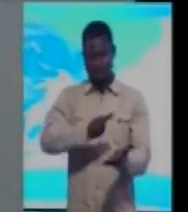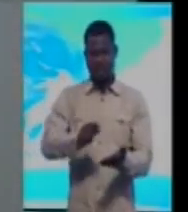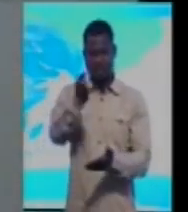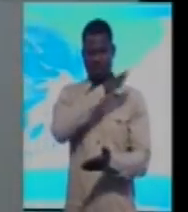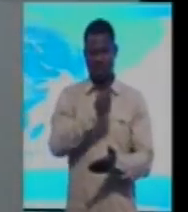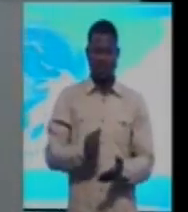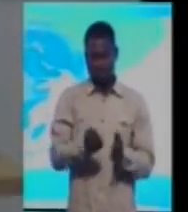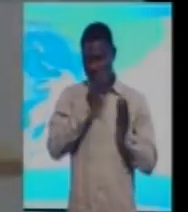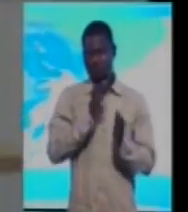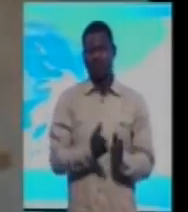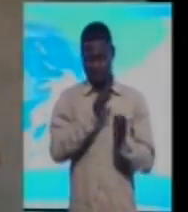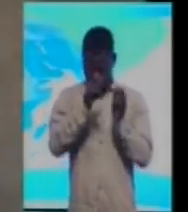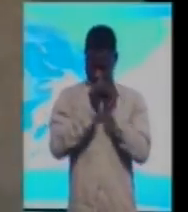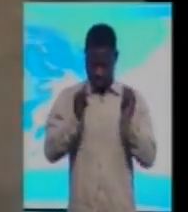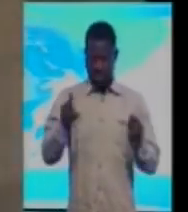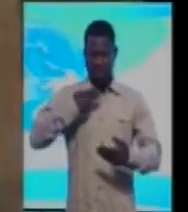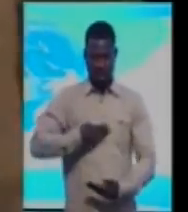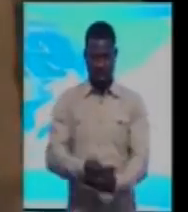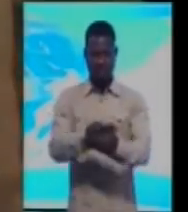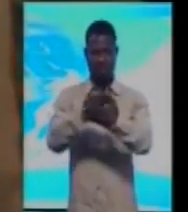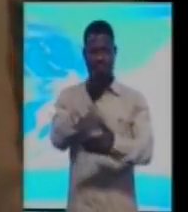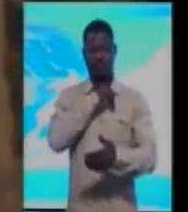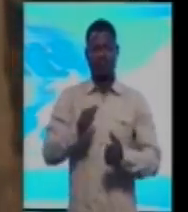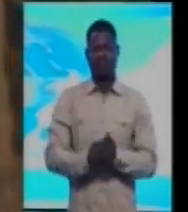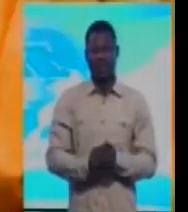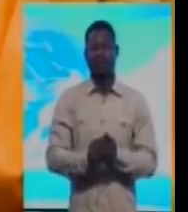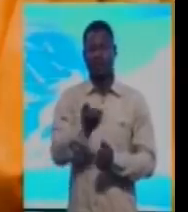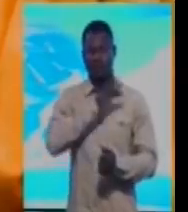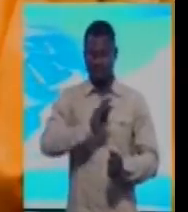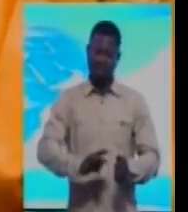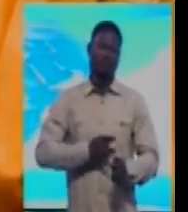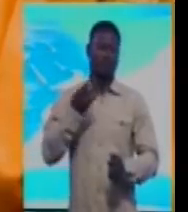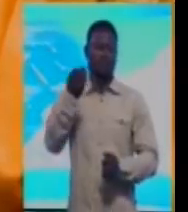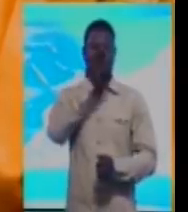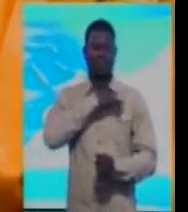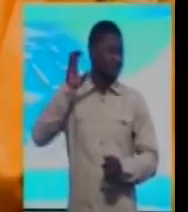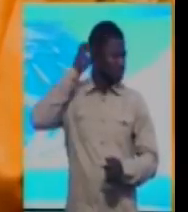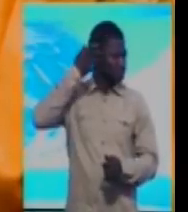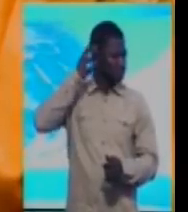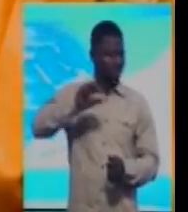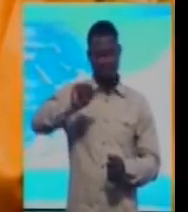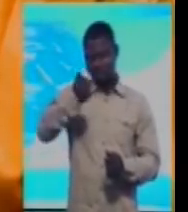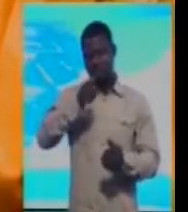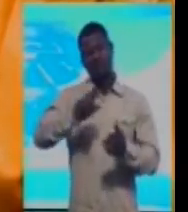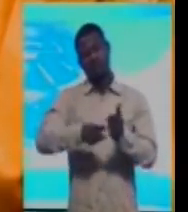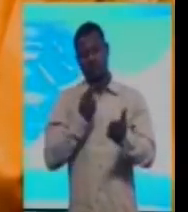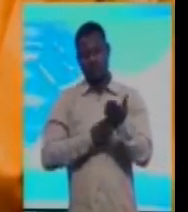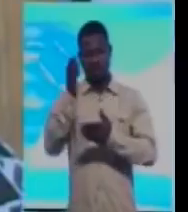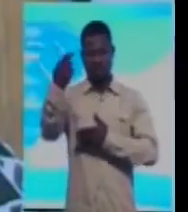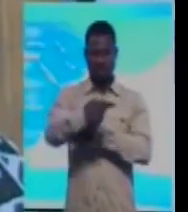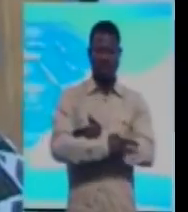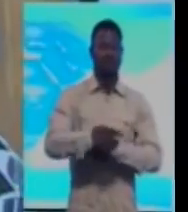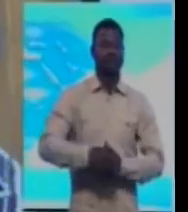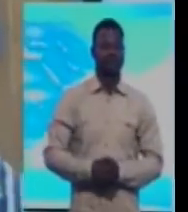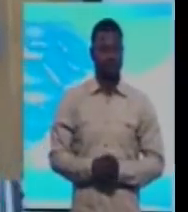campagne consistait en des spots radio d'une minute diffusée 10 fois par jour et en 3 émissions de radio interactives hebdomadaires.